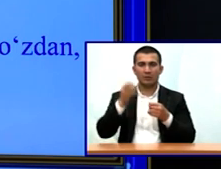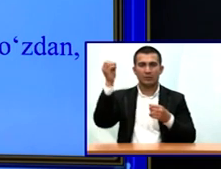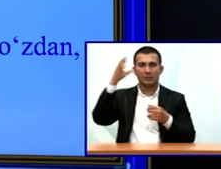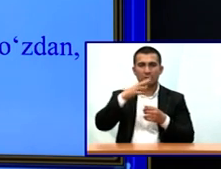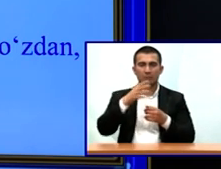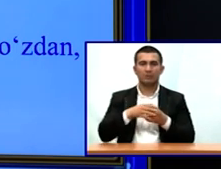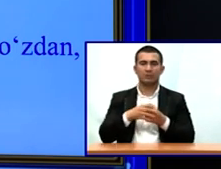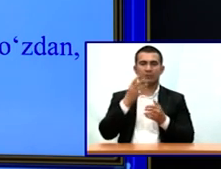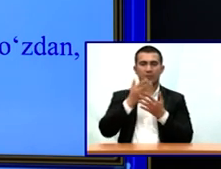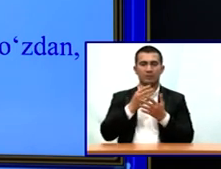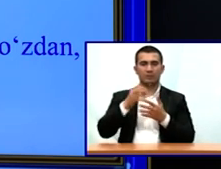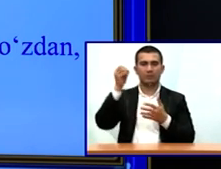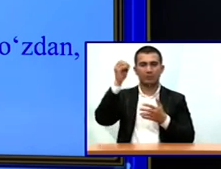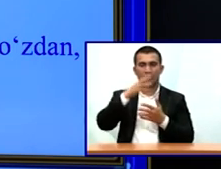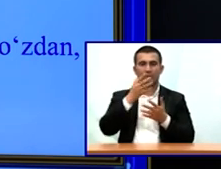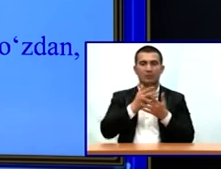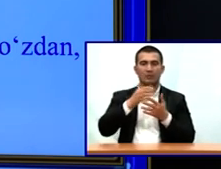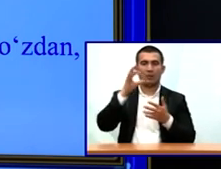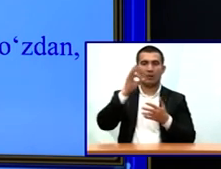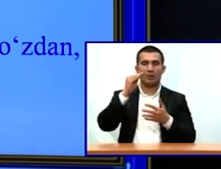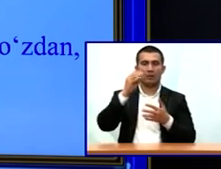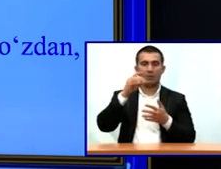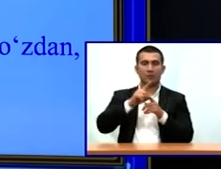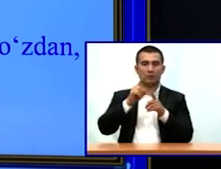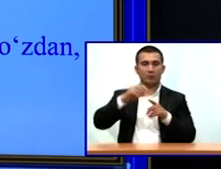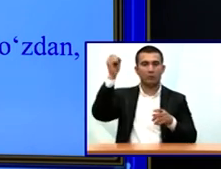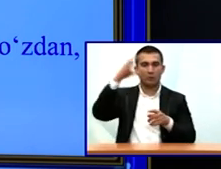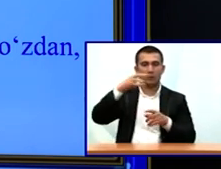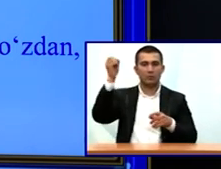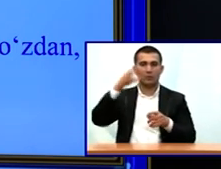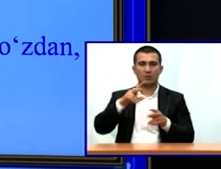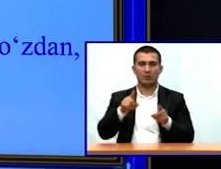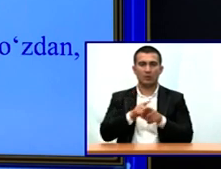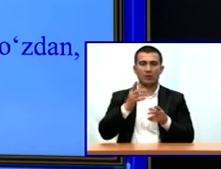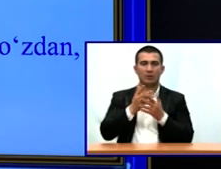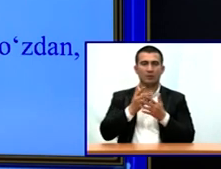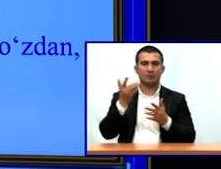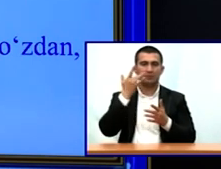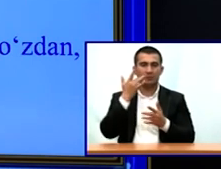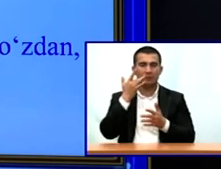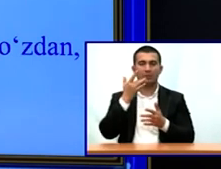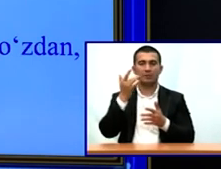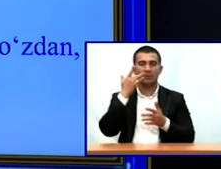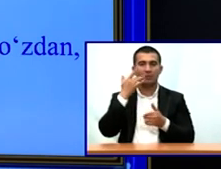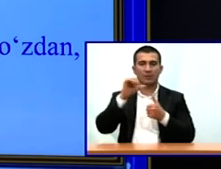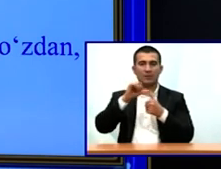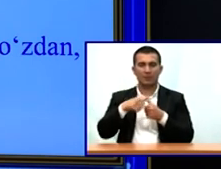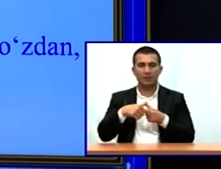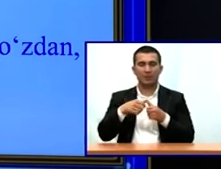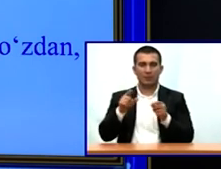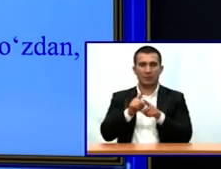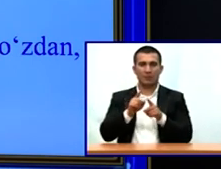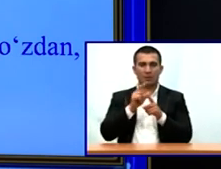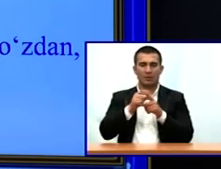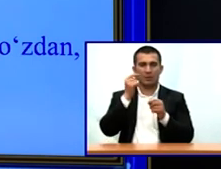oftob, quyosh so'zlari. Ikkinchi qatorimizda doim, hamisha, manguga so'zi.